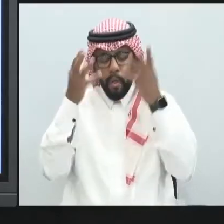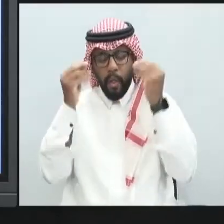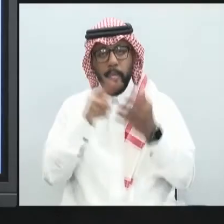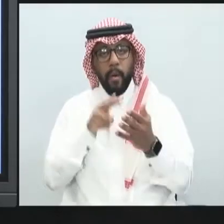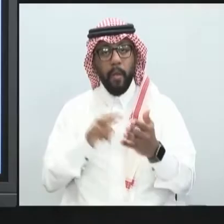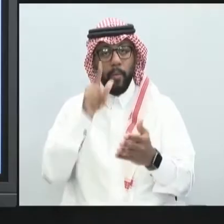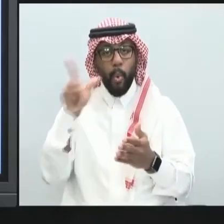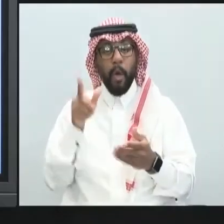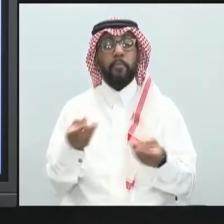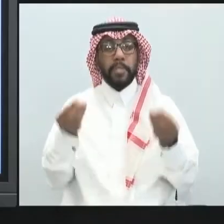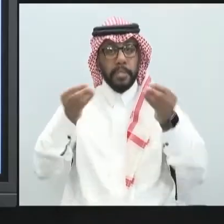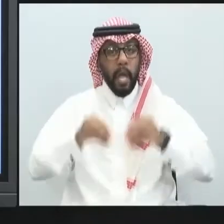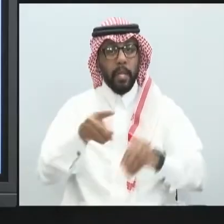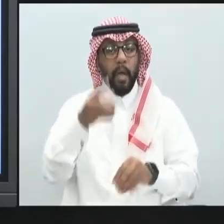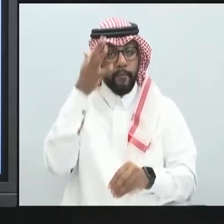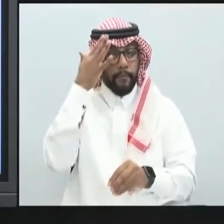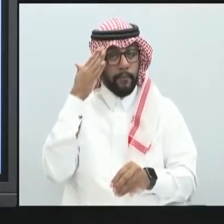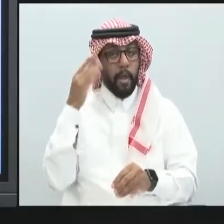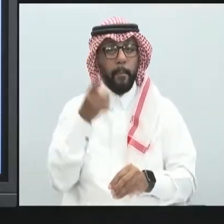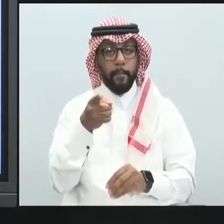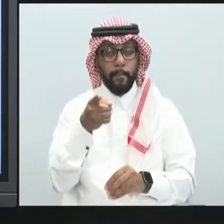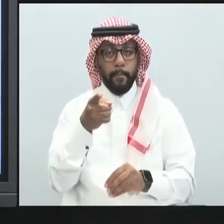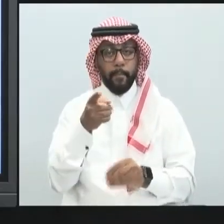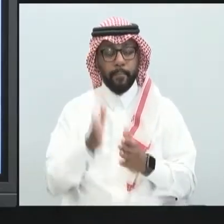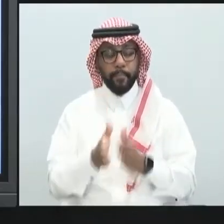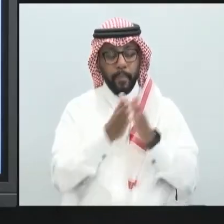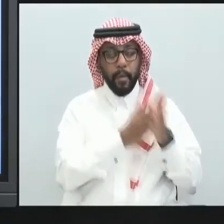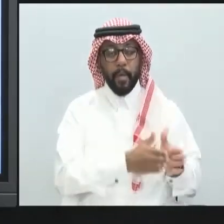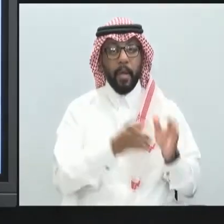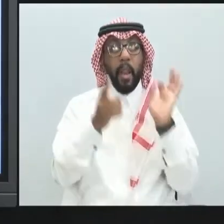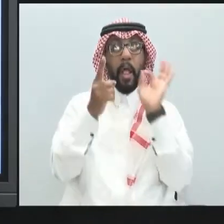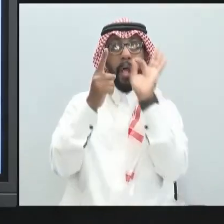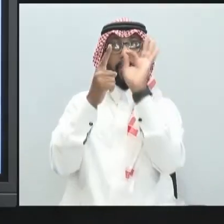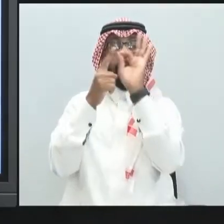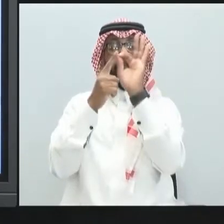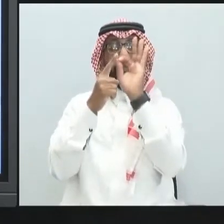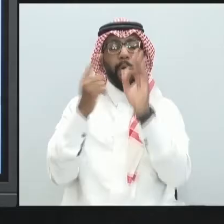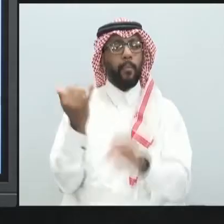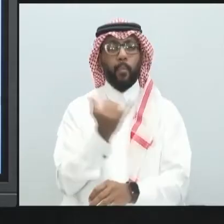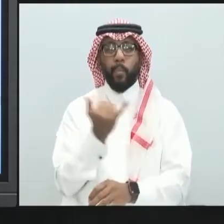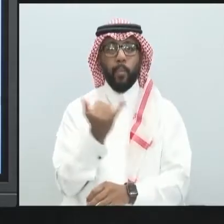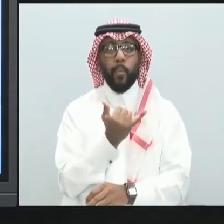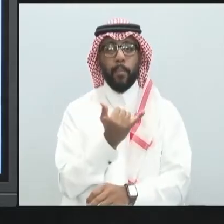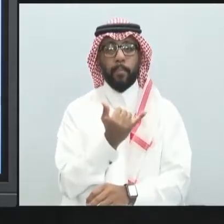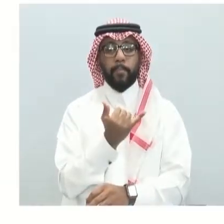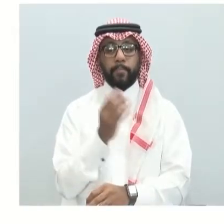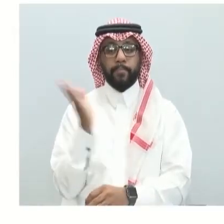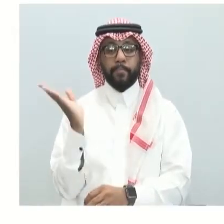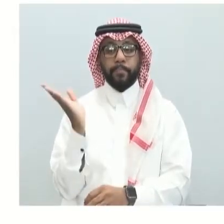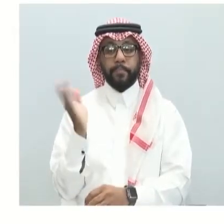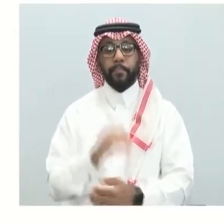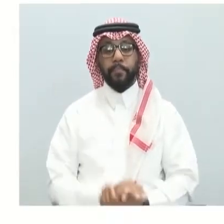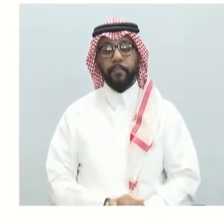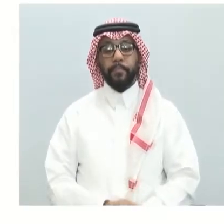وقبل ان ابدا في عرضي هذا الدرس نتعرف سويا على اهم اهدافه وهي